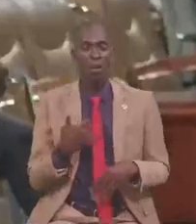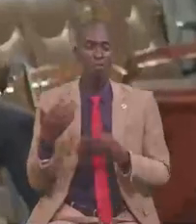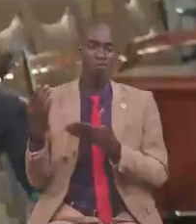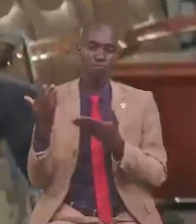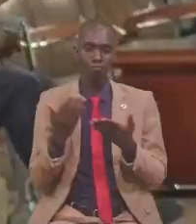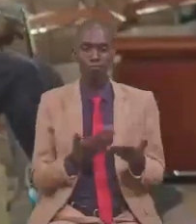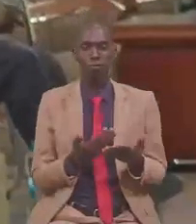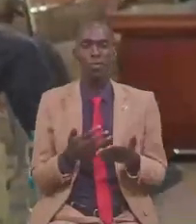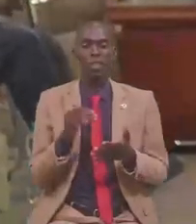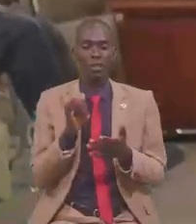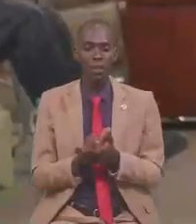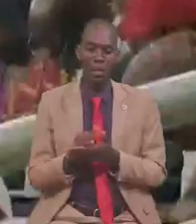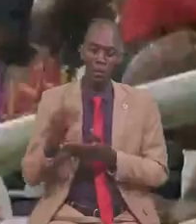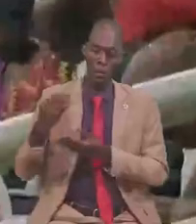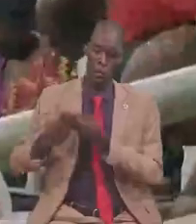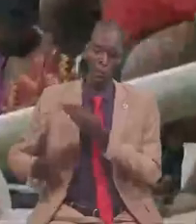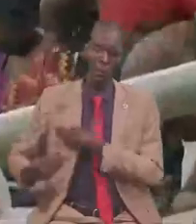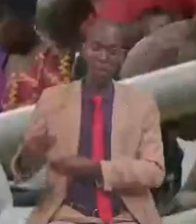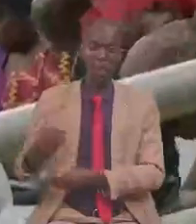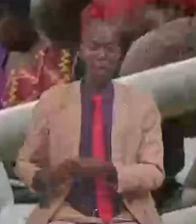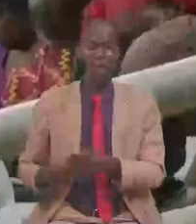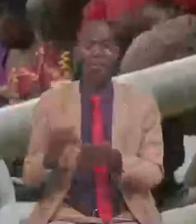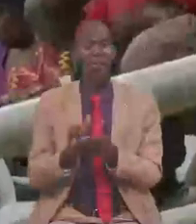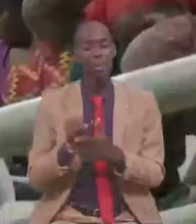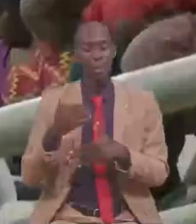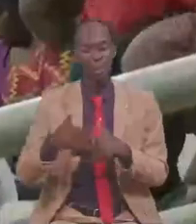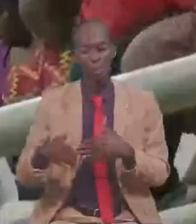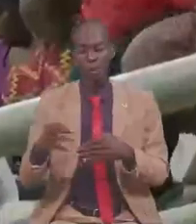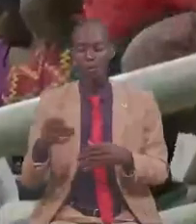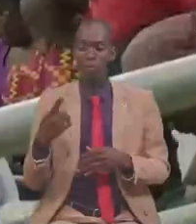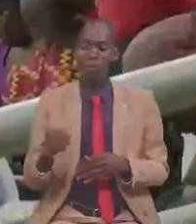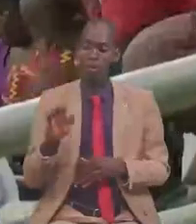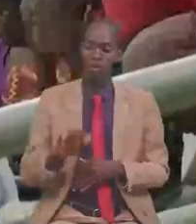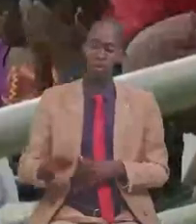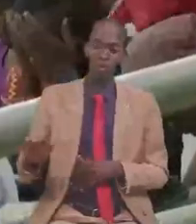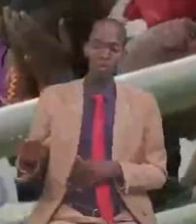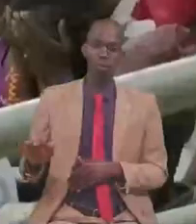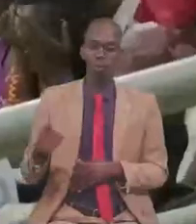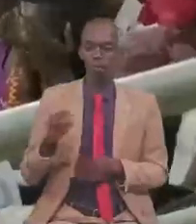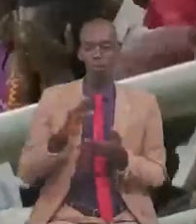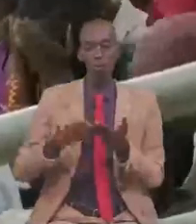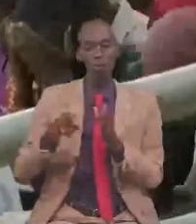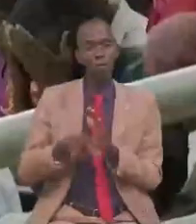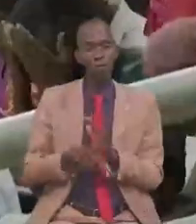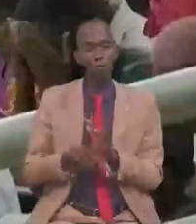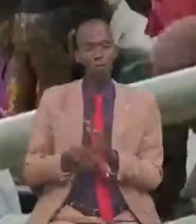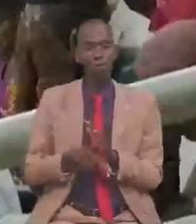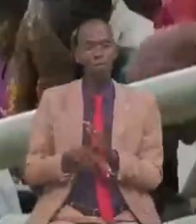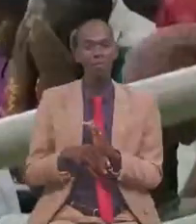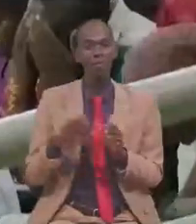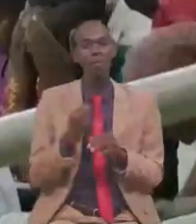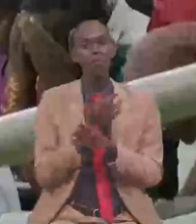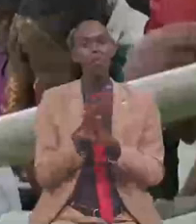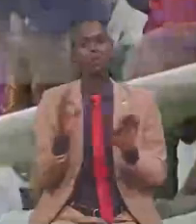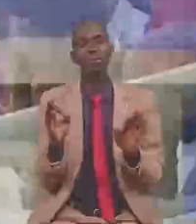a amené le droit d'aînesse, le pain des enfants, le pardon, la